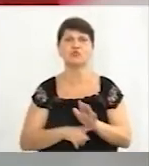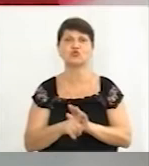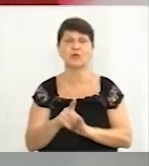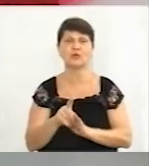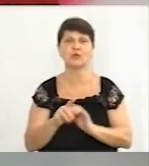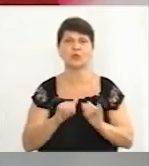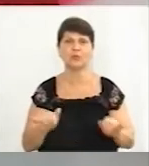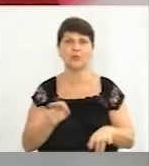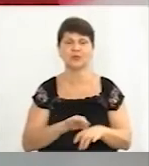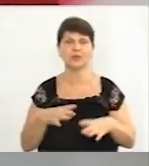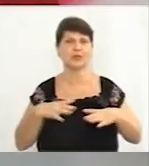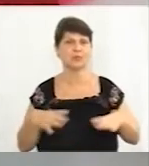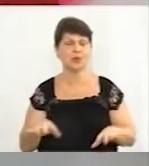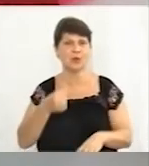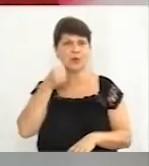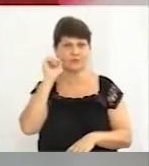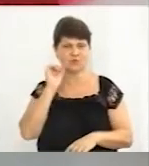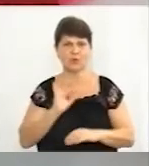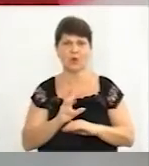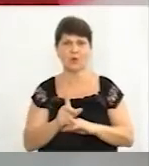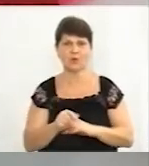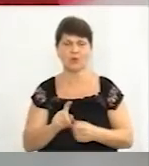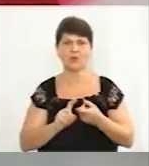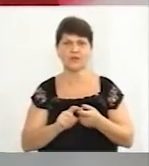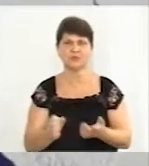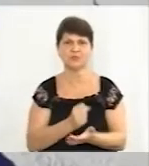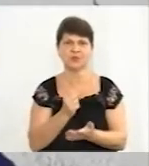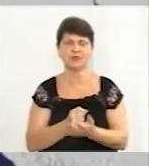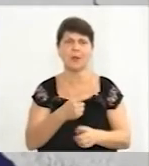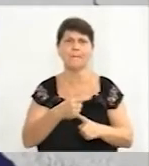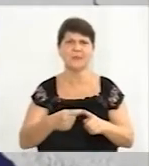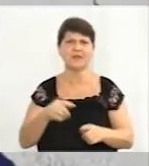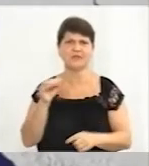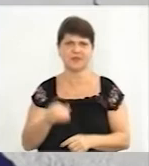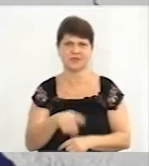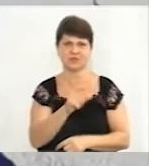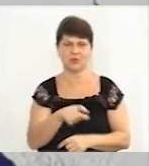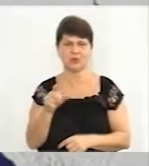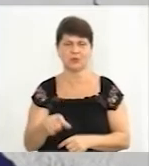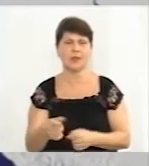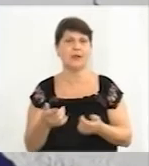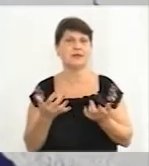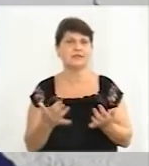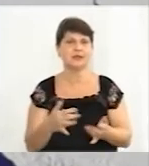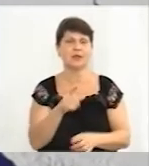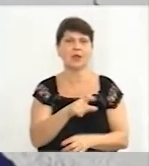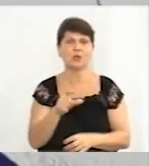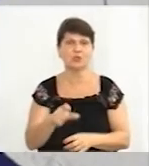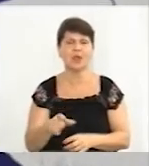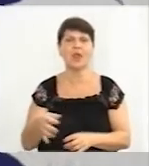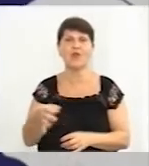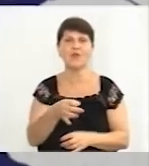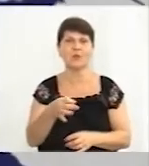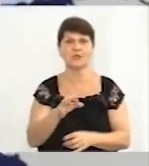було. Учора ж коронавірус підтвердили ще в понад 500 людей. Скільки людей і в якій області хворіють офіційно,